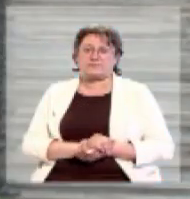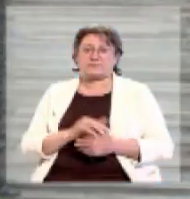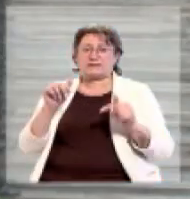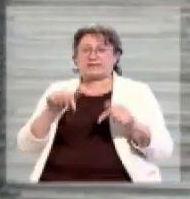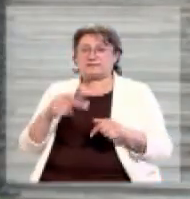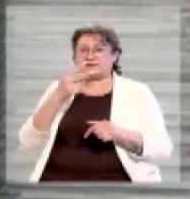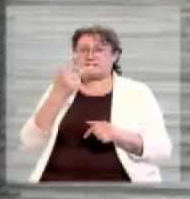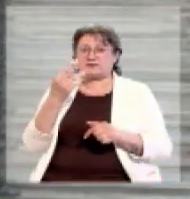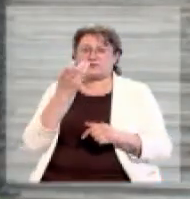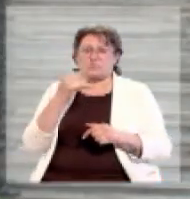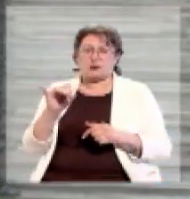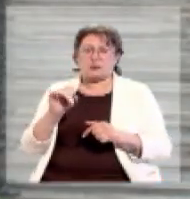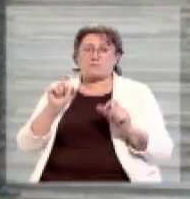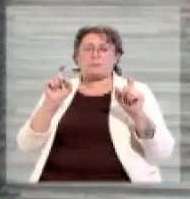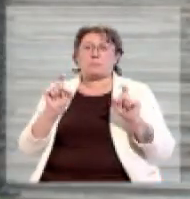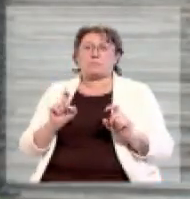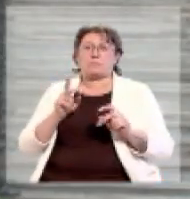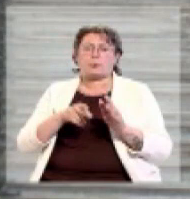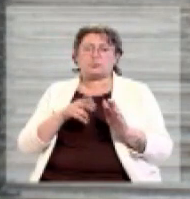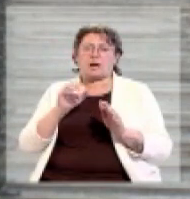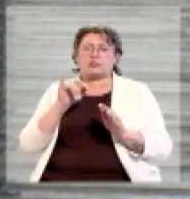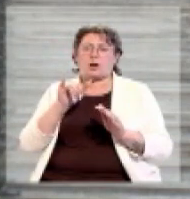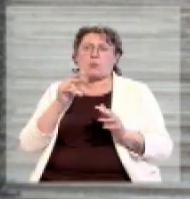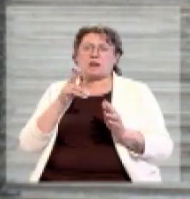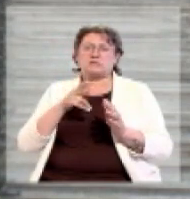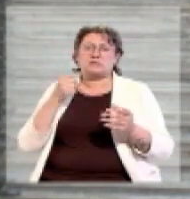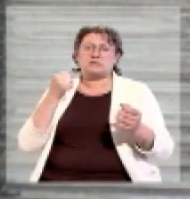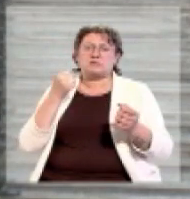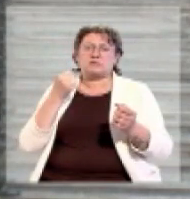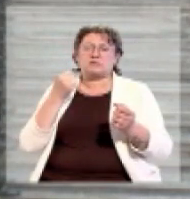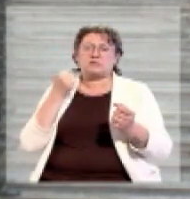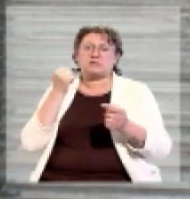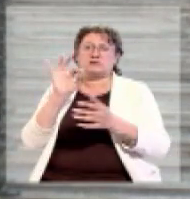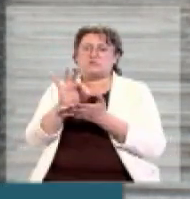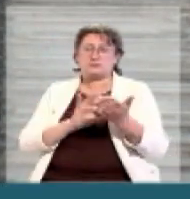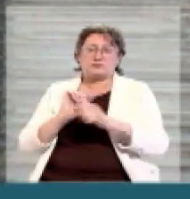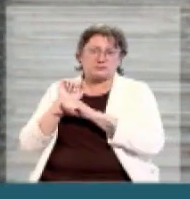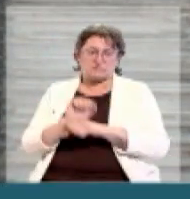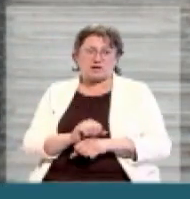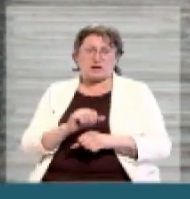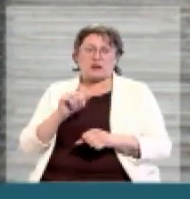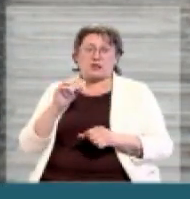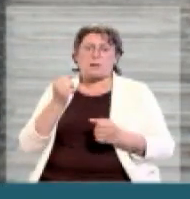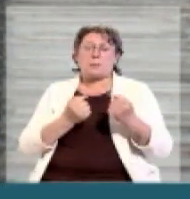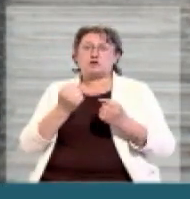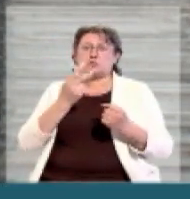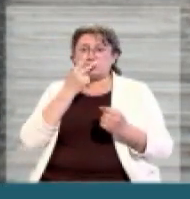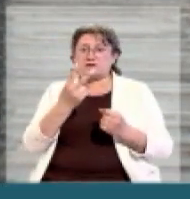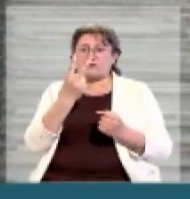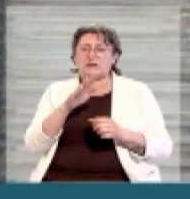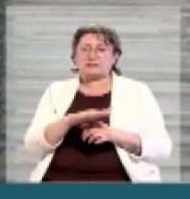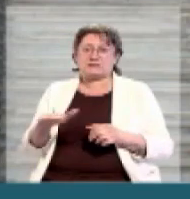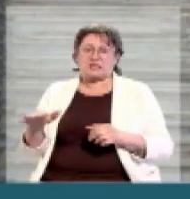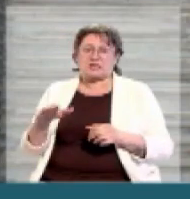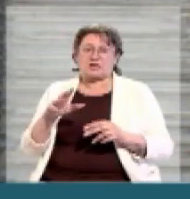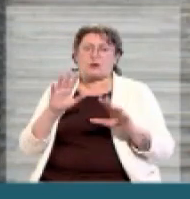Здесь 23 мая пассажирский поезд «Атрау-Астана» совершил служебное торможение. На путях машинист заметил двоих детей.